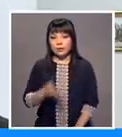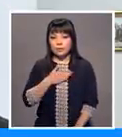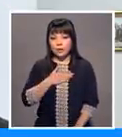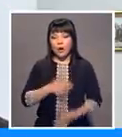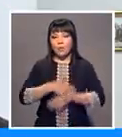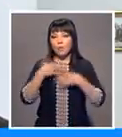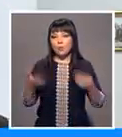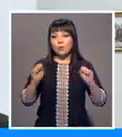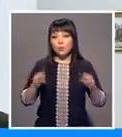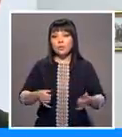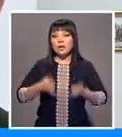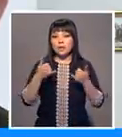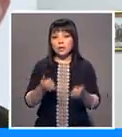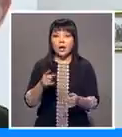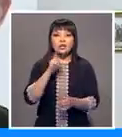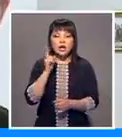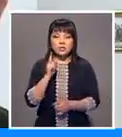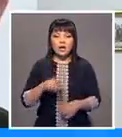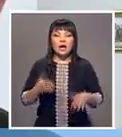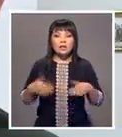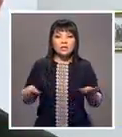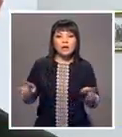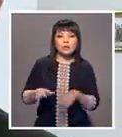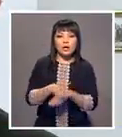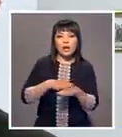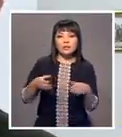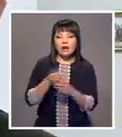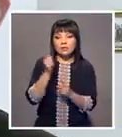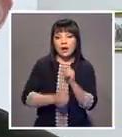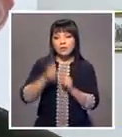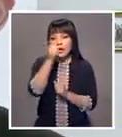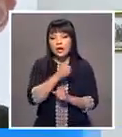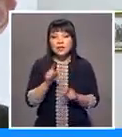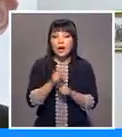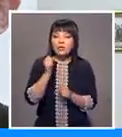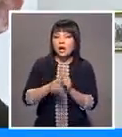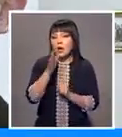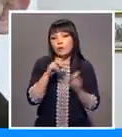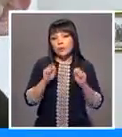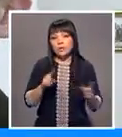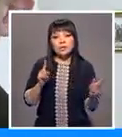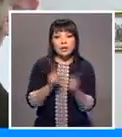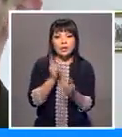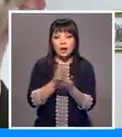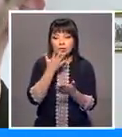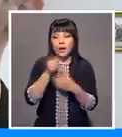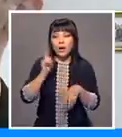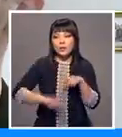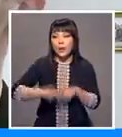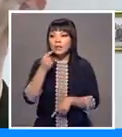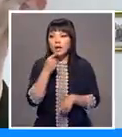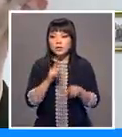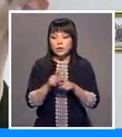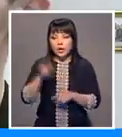Бізге мол мүмкіндік ашылған. Жастар қанаты кез келген уақытта жиналып, өзіміздің жұмыстарды істей аламыз. Туған тілімізді